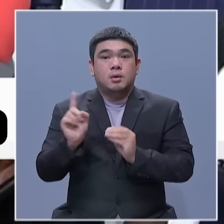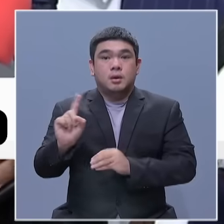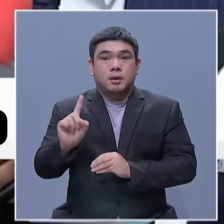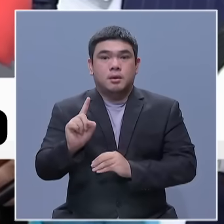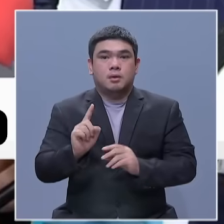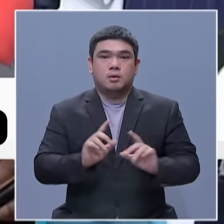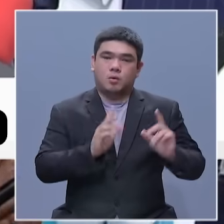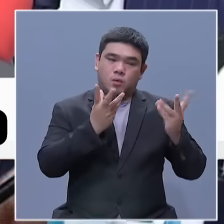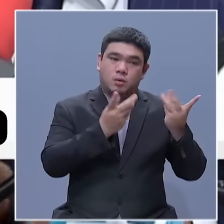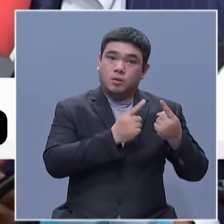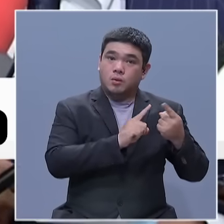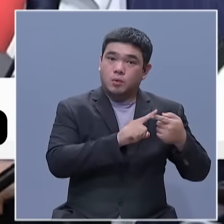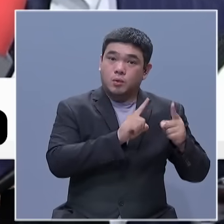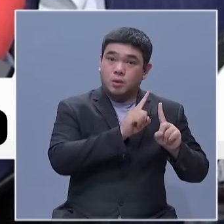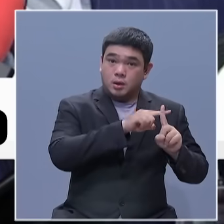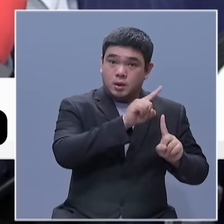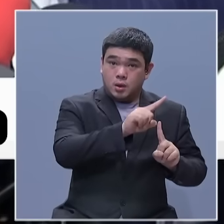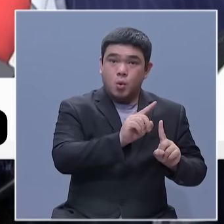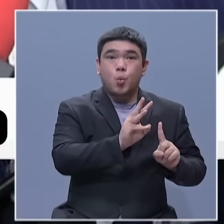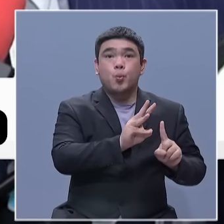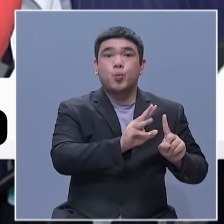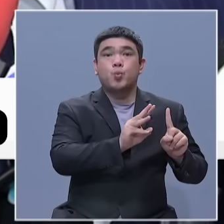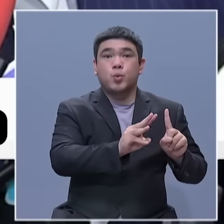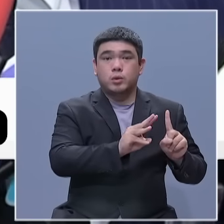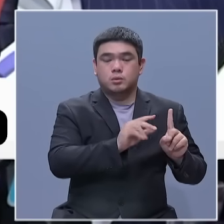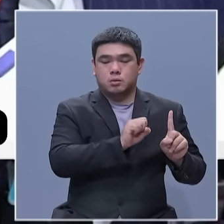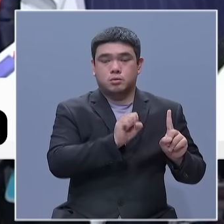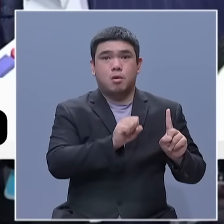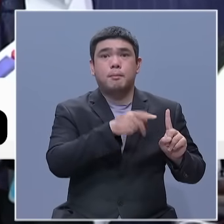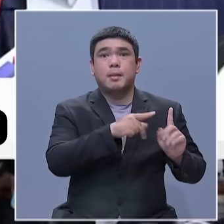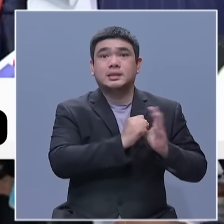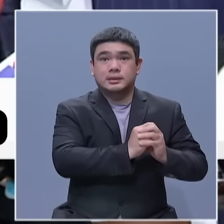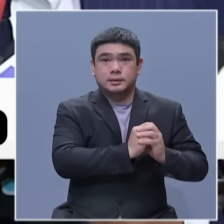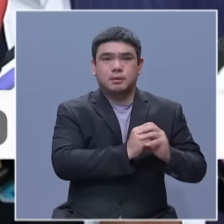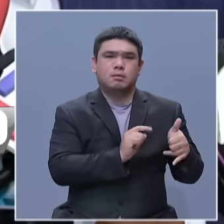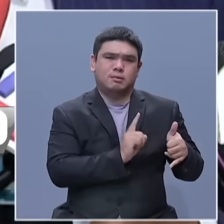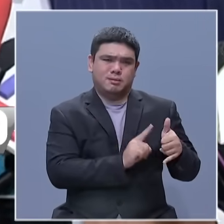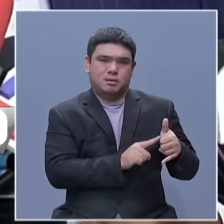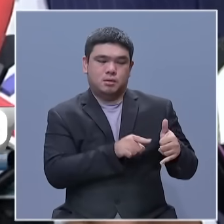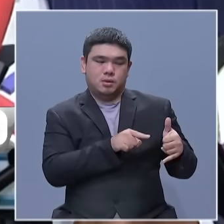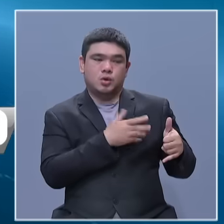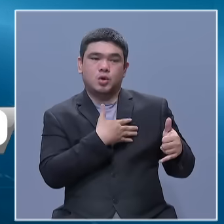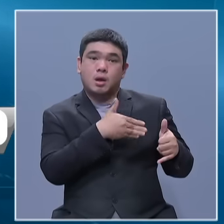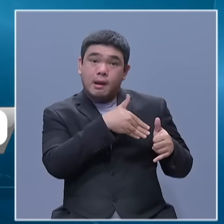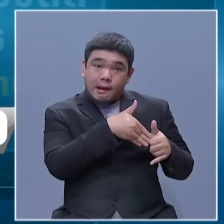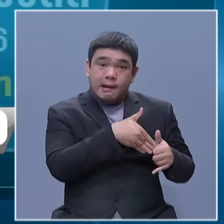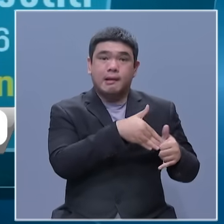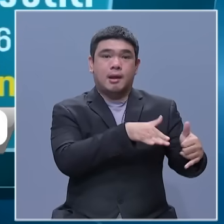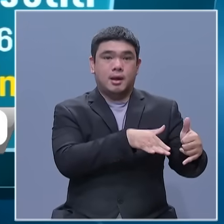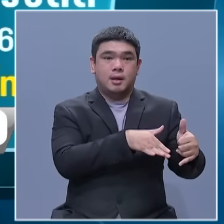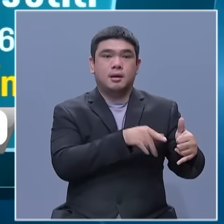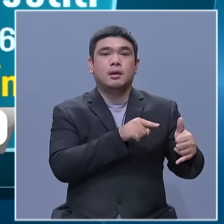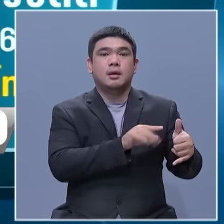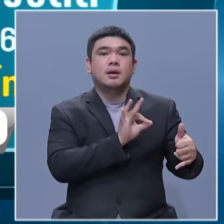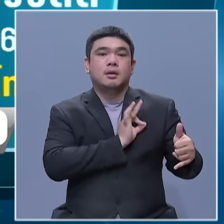มาต่างกันคนแรกนายวุฒิพงษ์ทองเหลาส.ส.ปราจีนบุรีทางพรรคมีมติให้ขับออกจากการเ